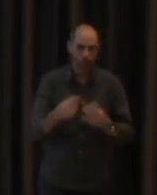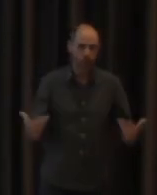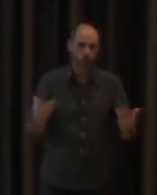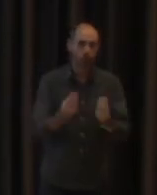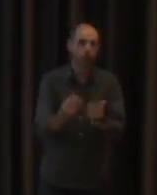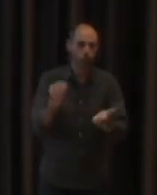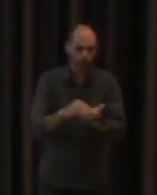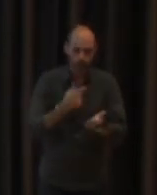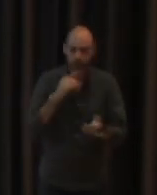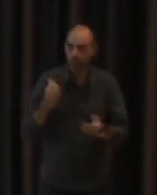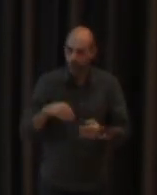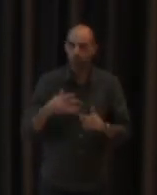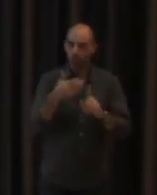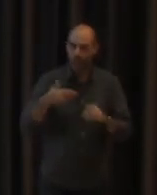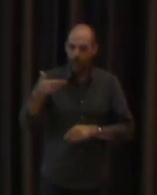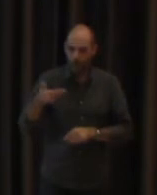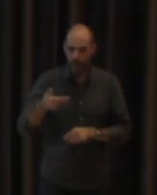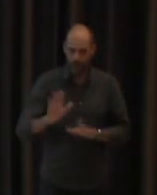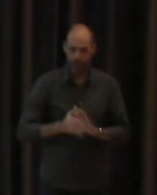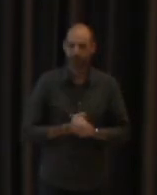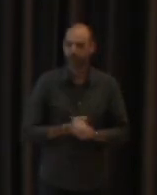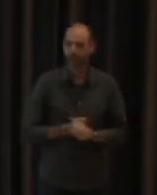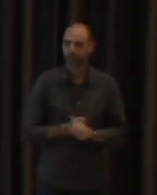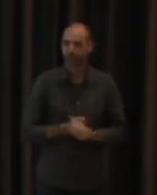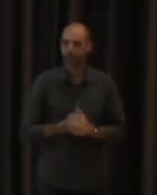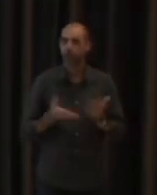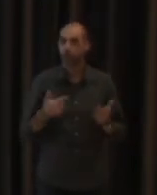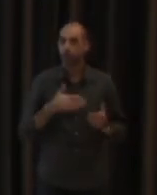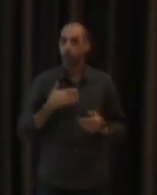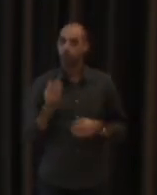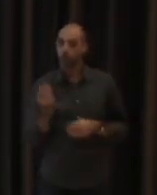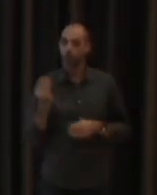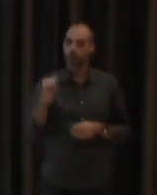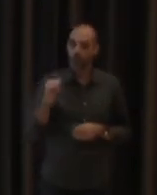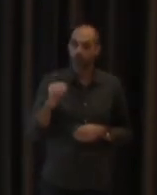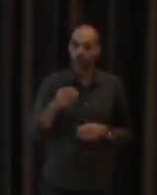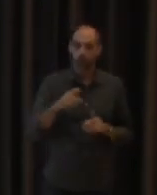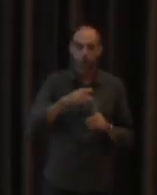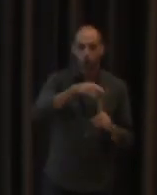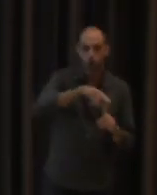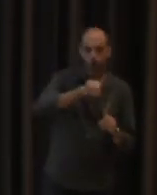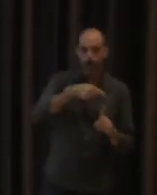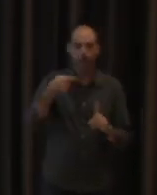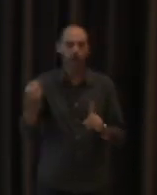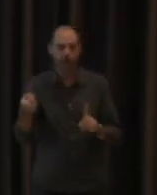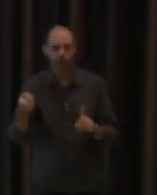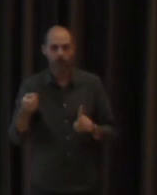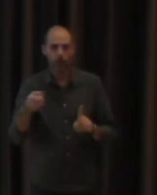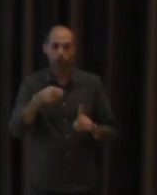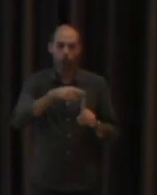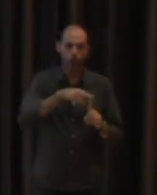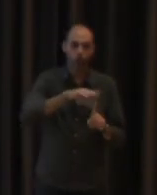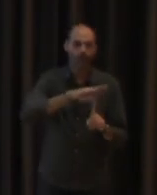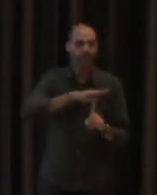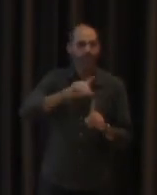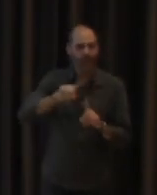predicat simètric. Per tant, ja em va bé. Fixeu-vos que aquí podríem afegir l'un amb l'altre, o l'un de l'altre, perquè